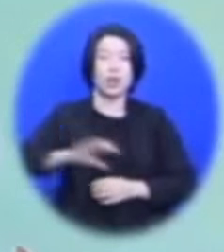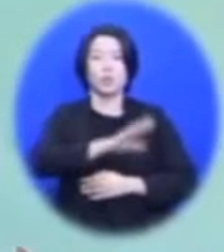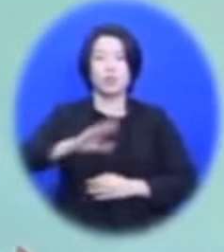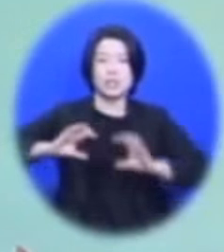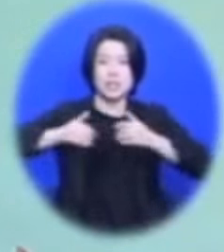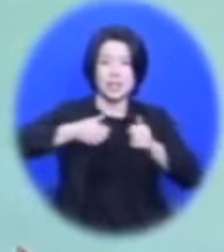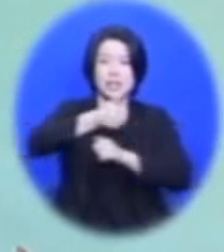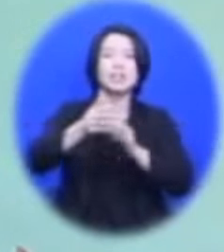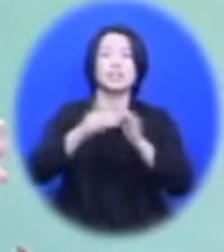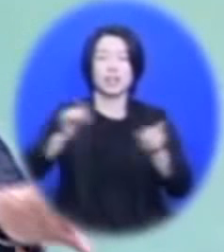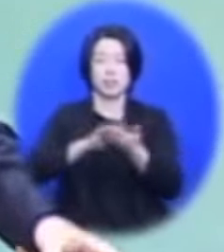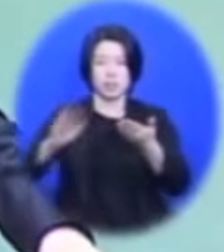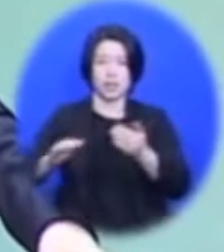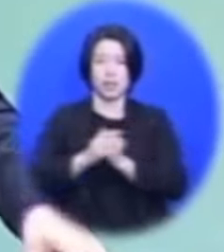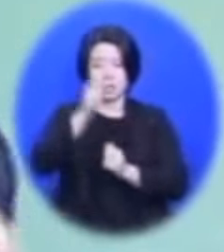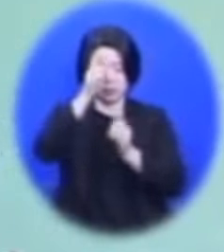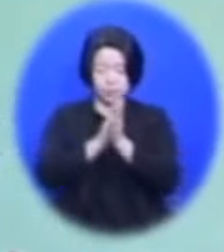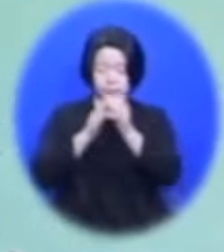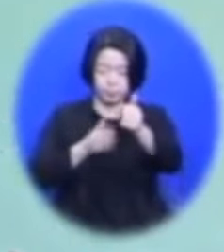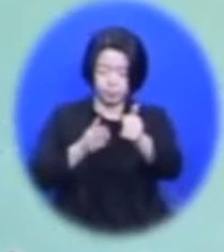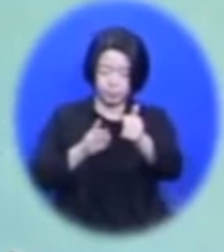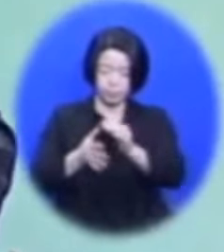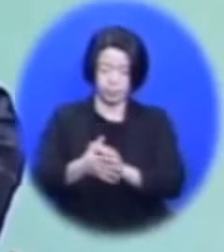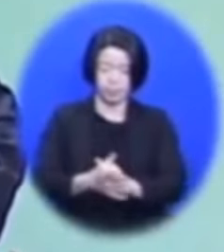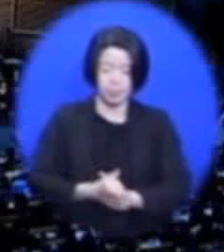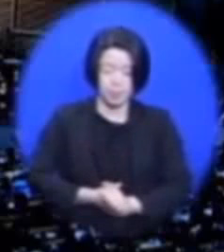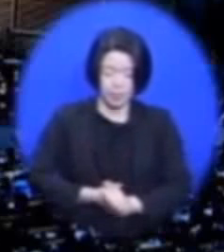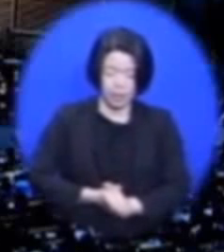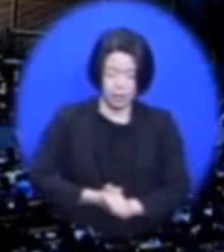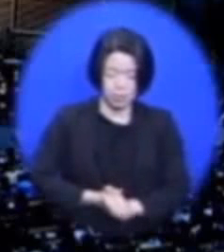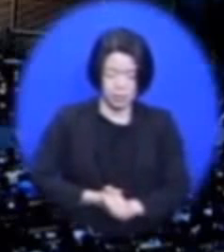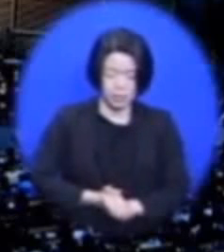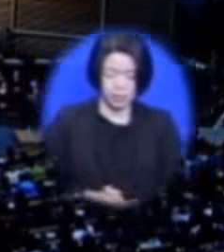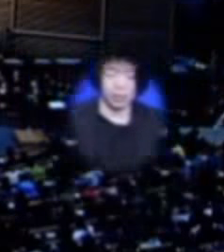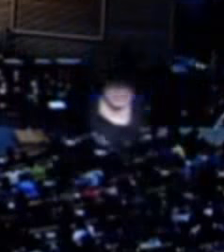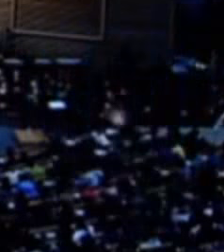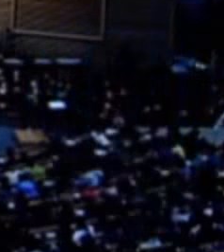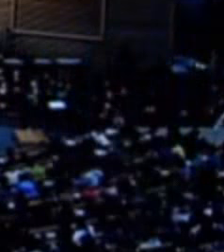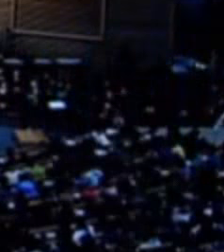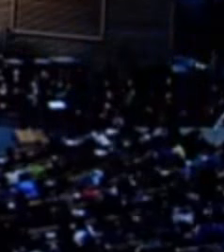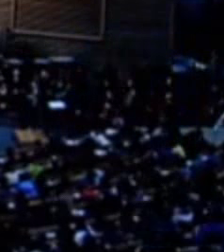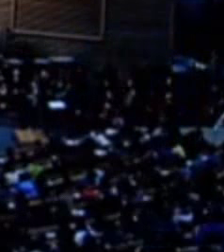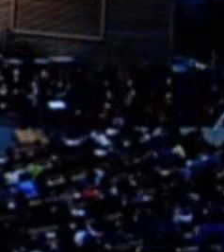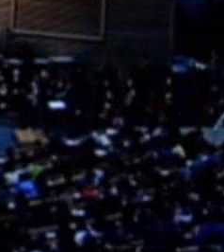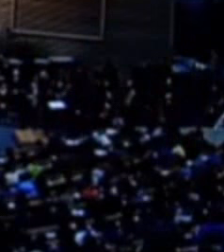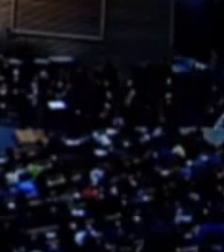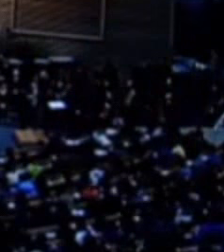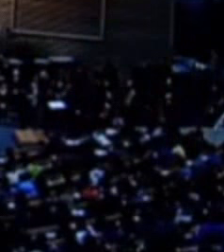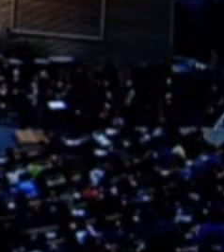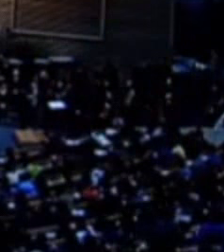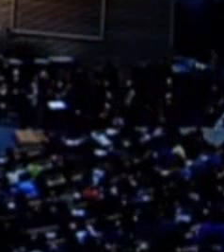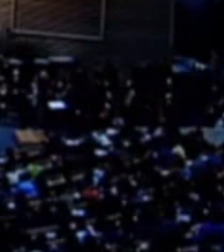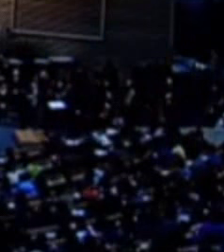이기는 자입니다. 기도하십시다. 은혜와 사랑이 충만하신 아버지 하나님, 놀라우신 하나님의 은혜를 감사 주님